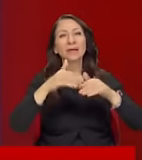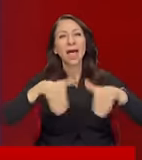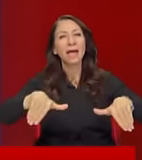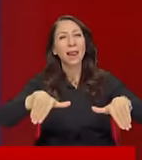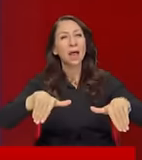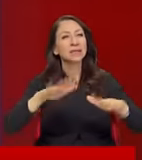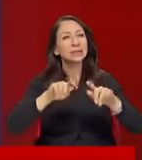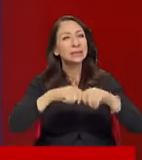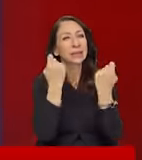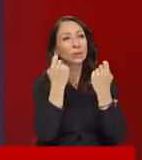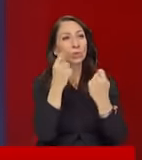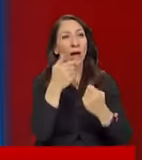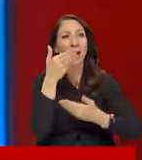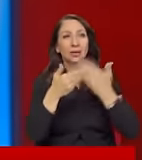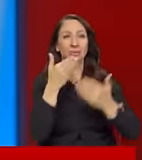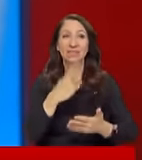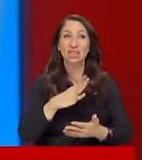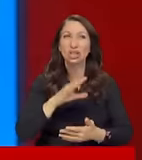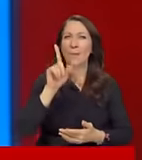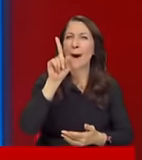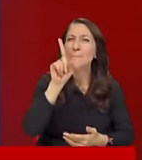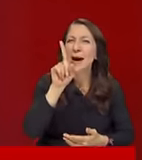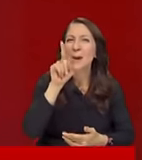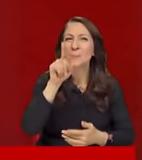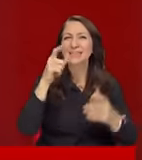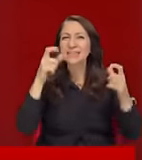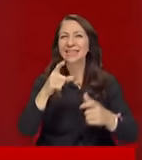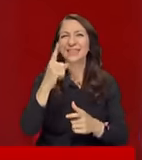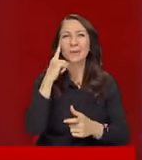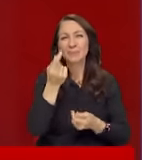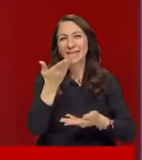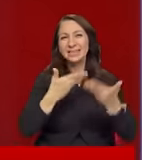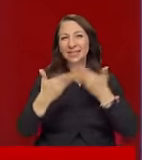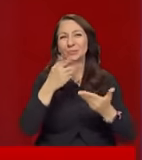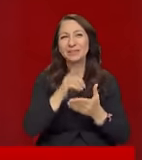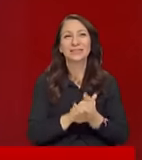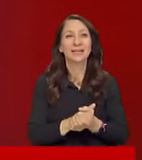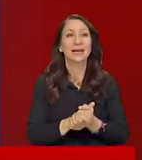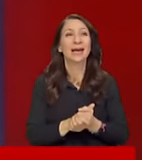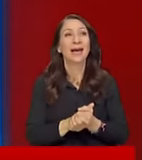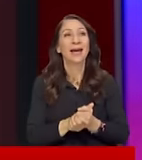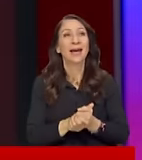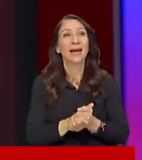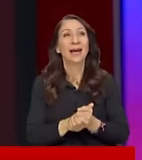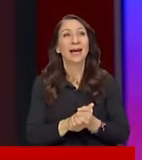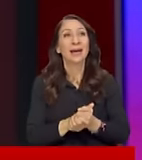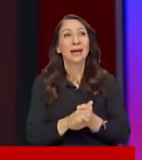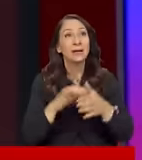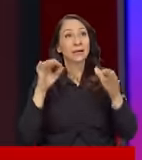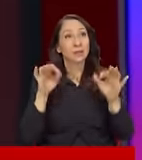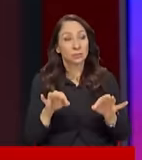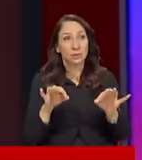engeller nasıl kırılır? Bunu anlatmanızı isteyeceğim ama bir sahayı sizden dinleyelim mi? Siz de bize bir anlatır mısınız? Evet.